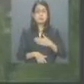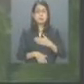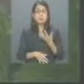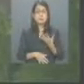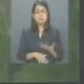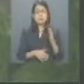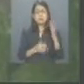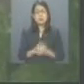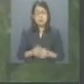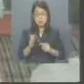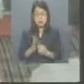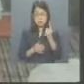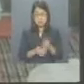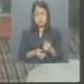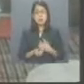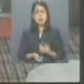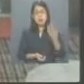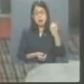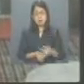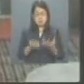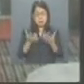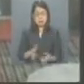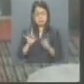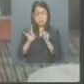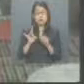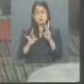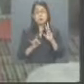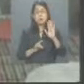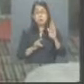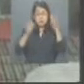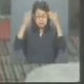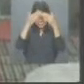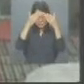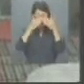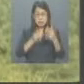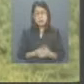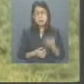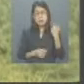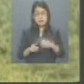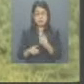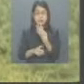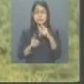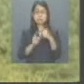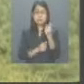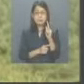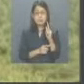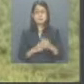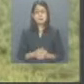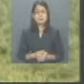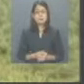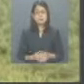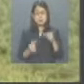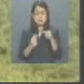แผ่นดินไหวขนาด 8.6 ริกเตอร์ใกล้เกาะสุมาตราประเทศอินโดนีเซียเมื่อวันที่11เมษายนที่ผ่านมาในประเทศไท